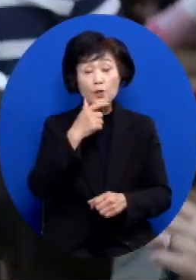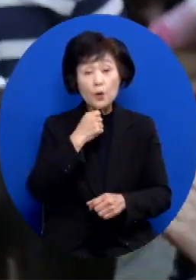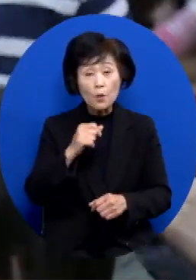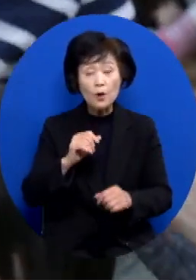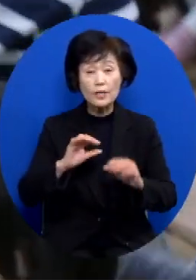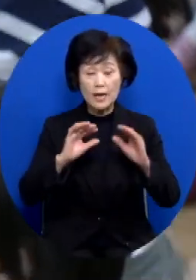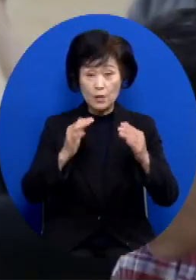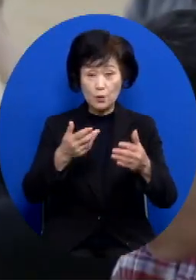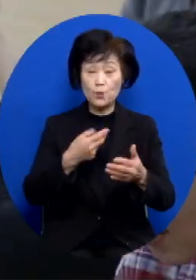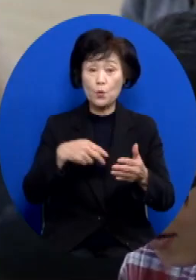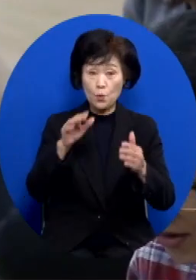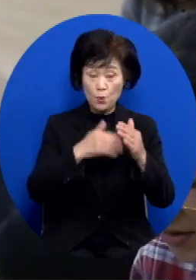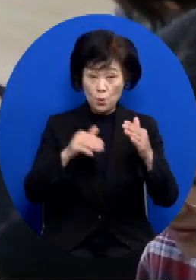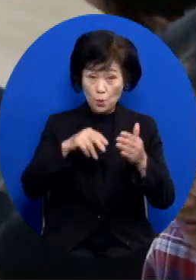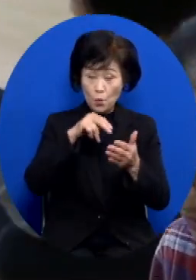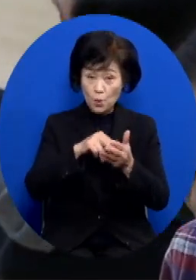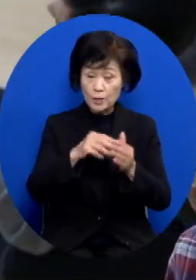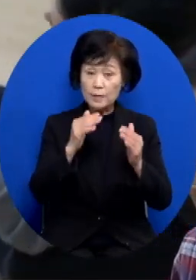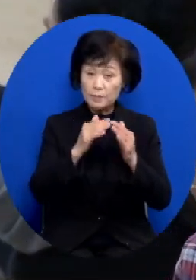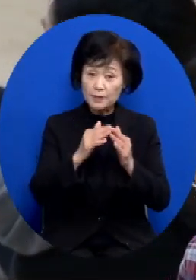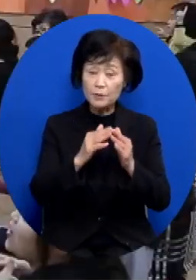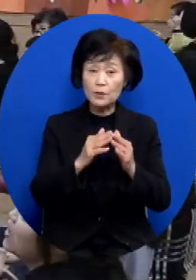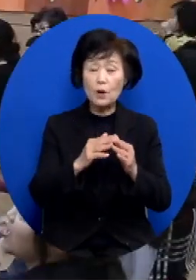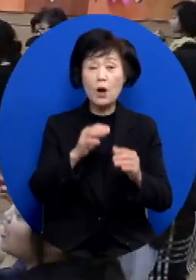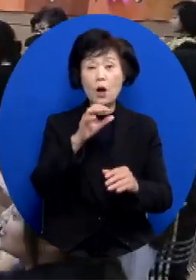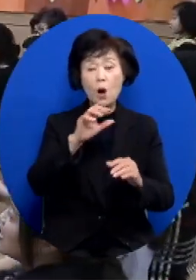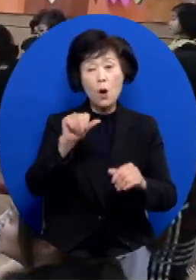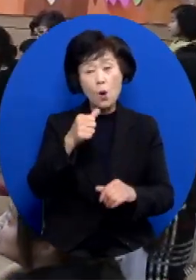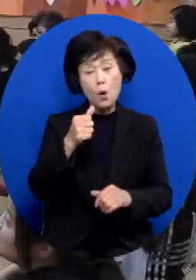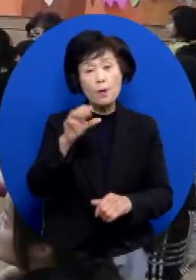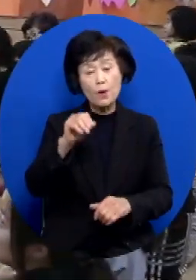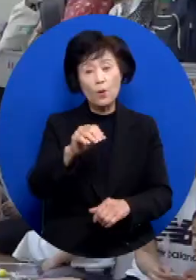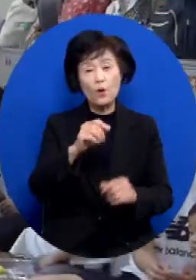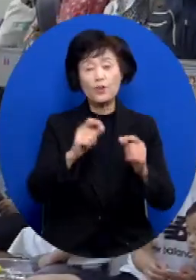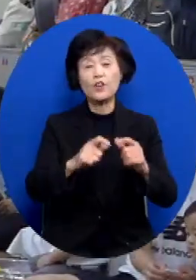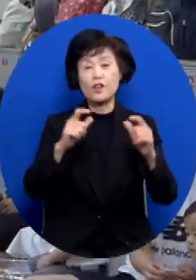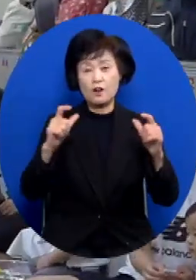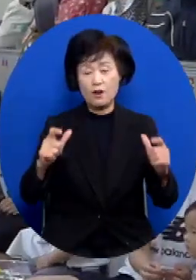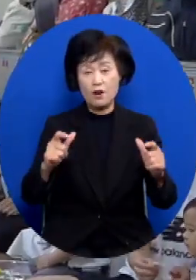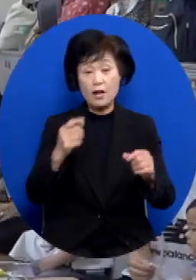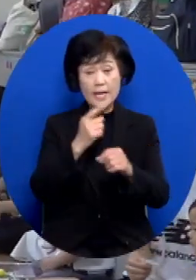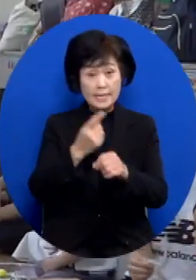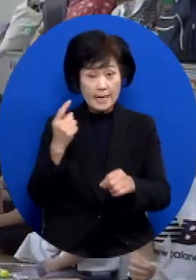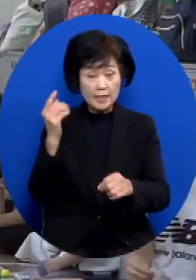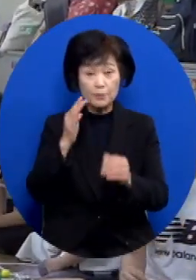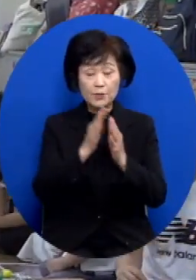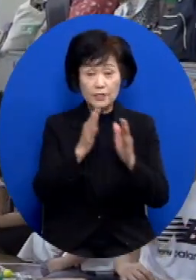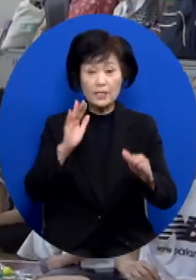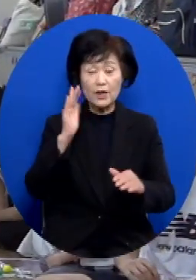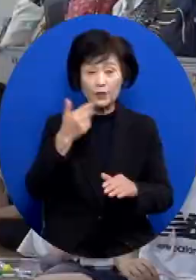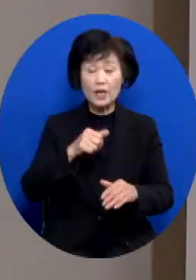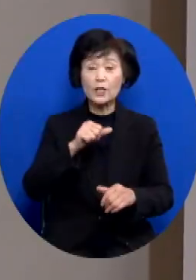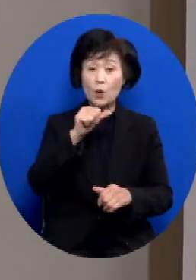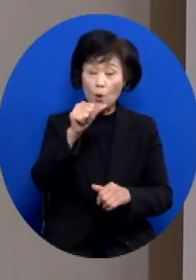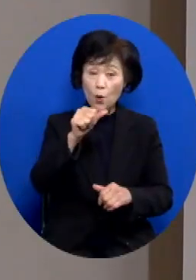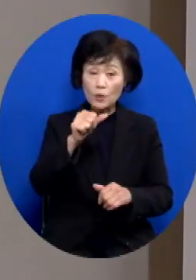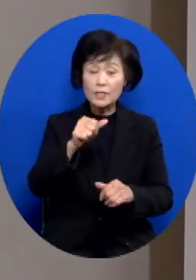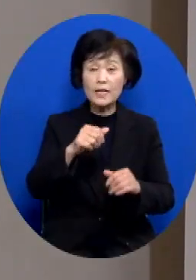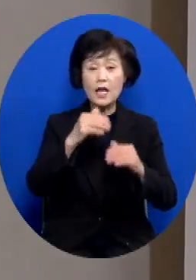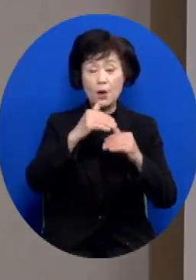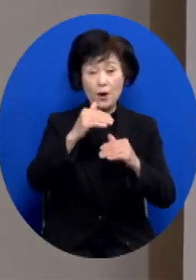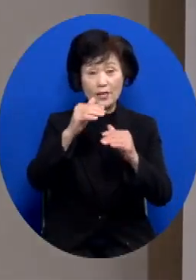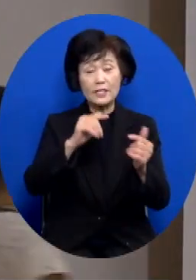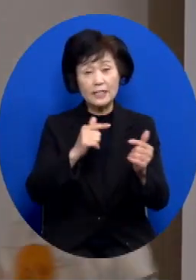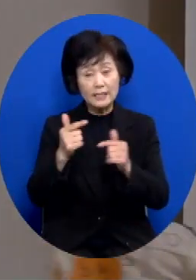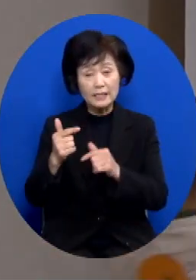국공립 어린이집도 2027년까지 연 59씩 확충합니다 지난해부터 시행됐던 옷의 누리과정이 오는 3월부터